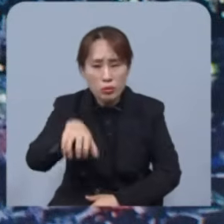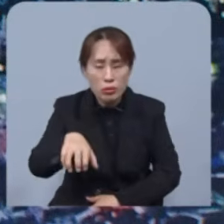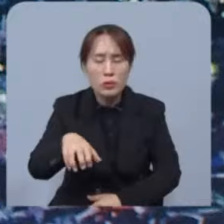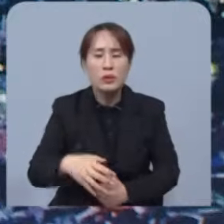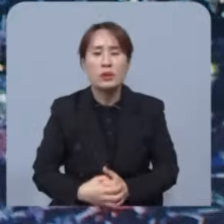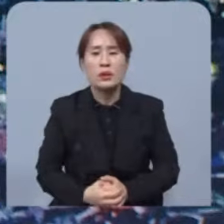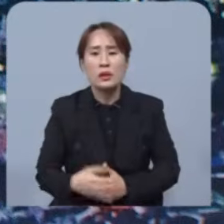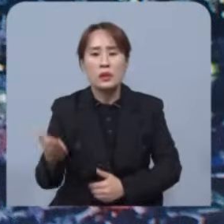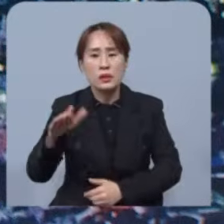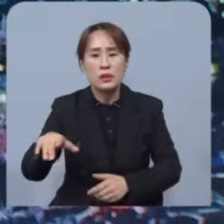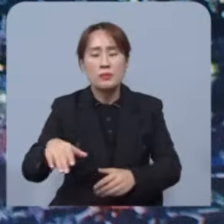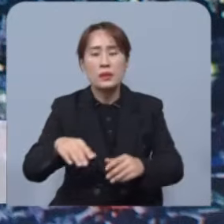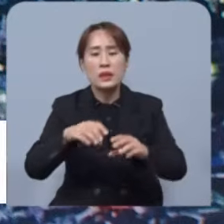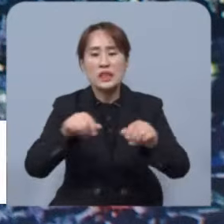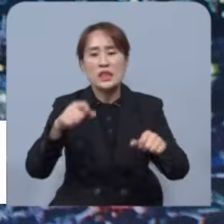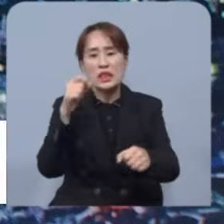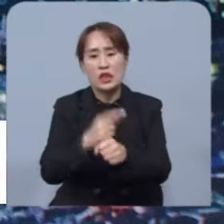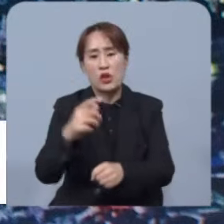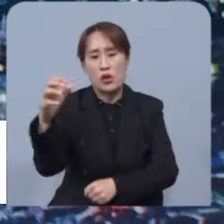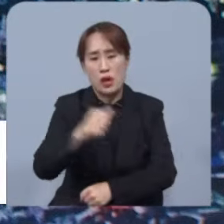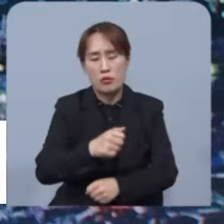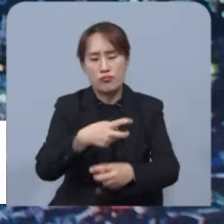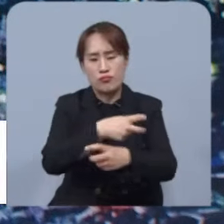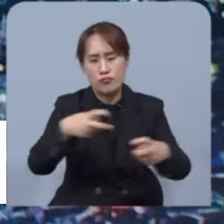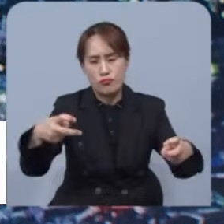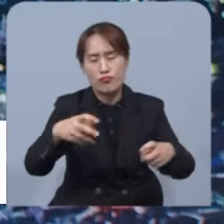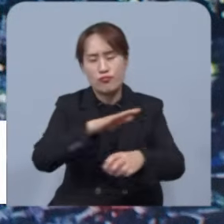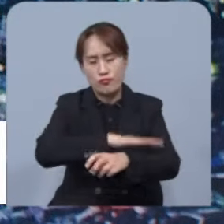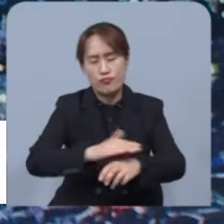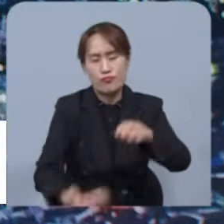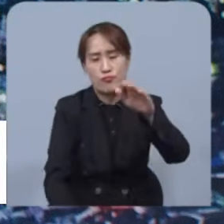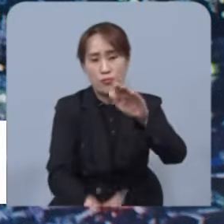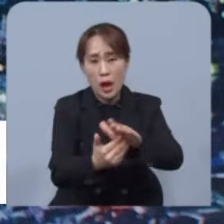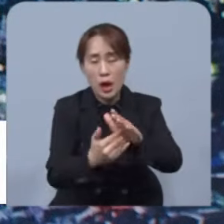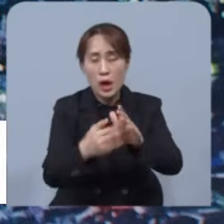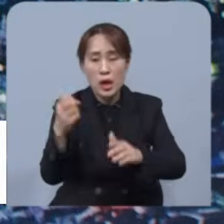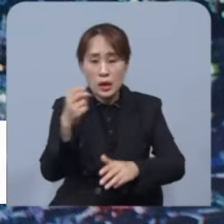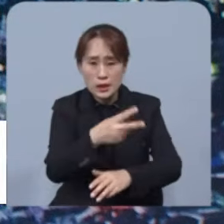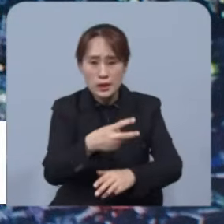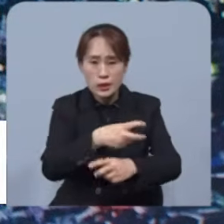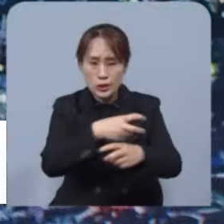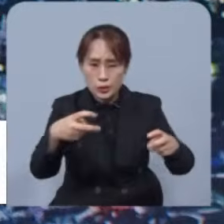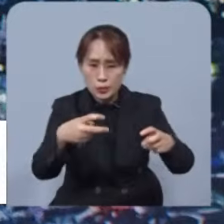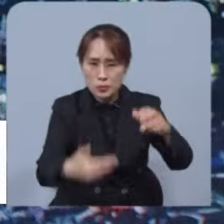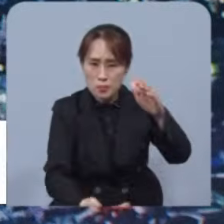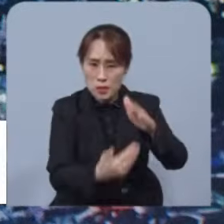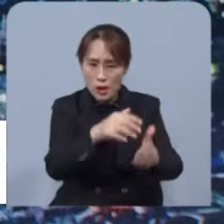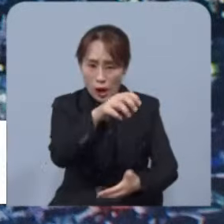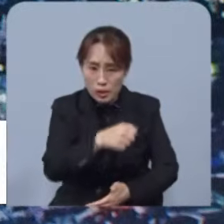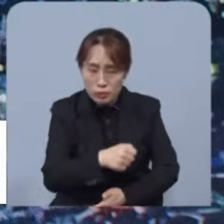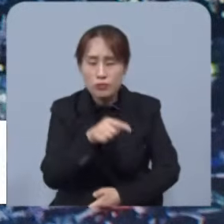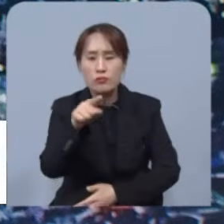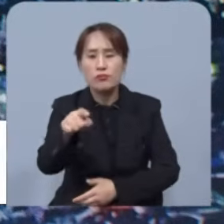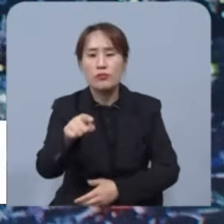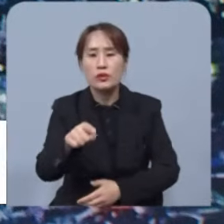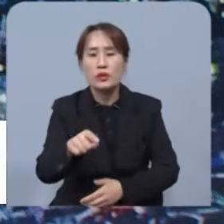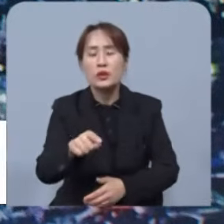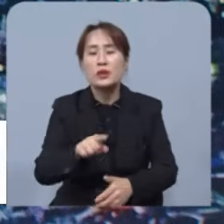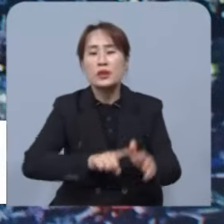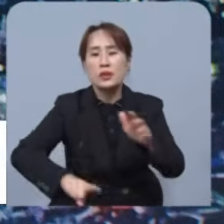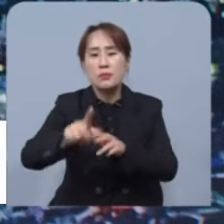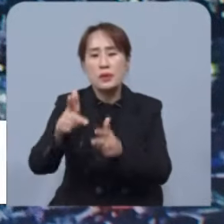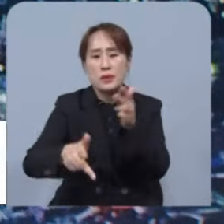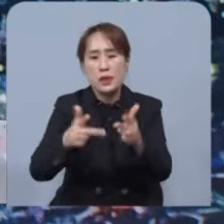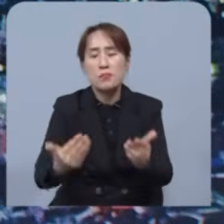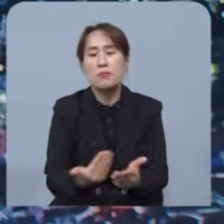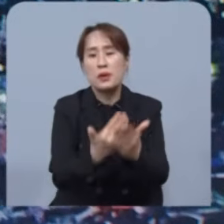내륙도지만 그 지리적 특성을 살려서 사통팔달의 교통망을 완성하고 그 탄탄한 교통 인프라 위에 첨단 산업이